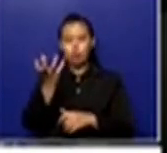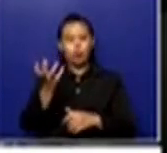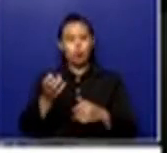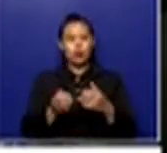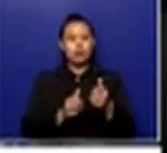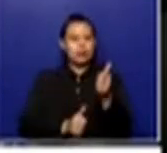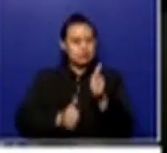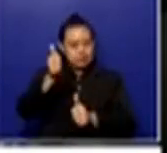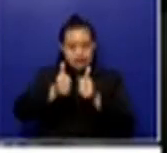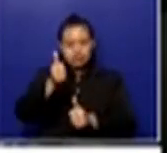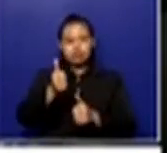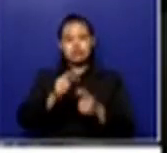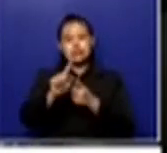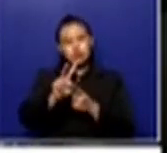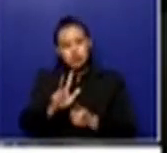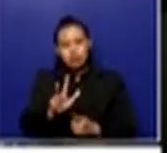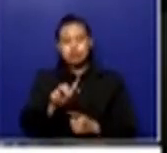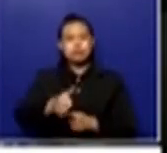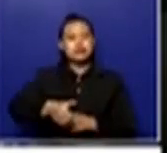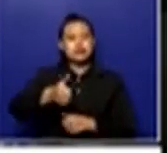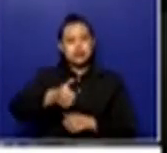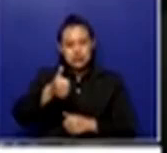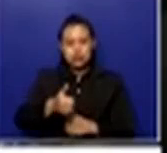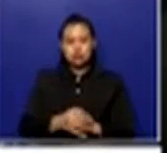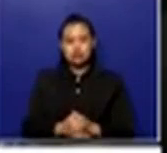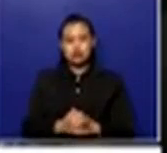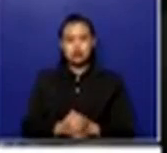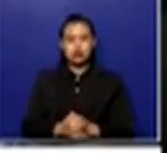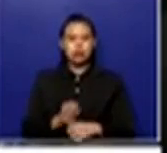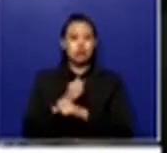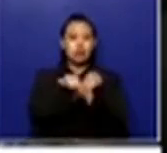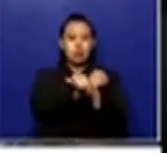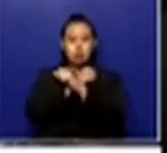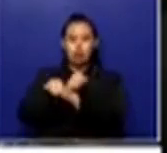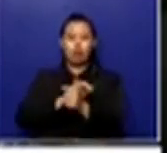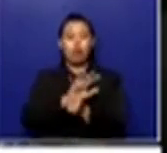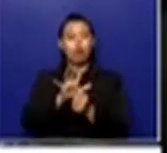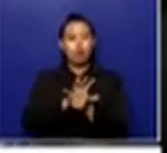ควิดได้เป็นอันดับหนึ่งของโลกทำให้คนไทยเรารอดพ้นจากวิกฤตอันนี้นะครับ